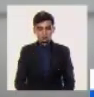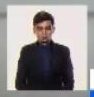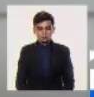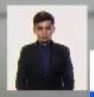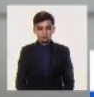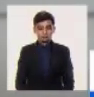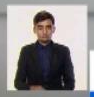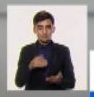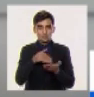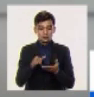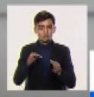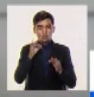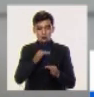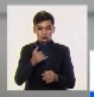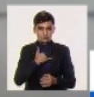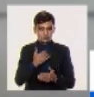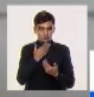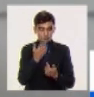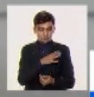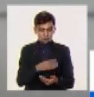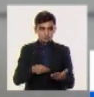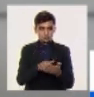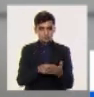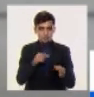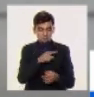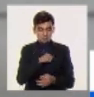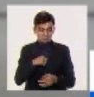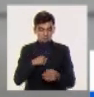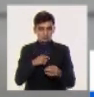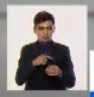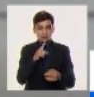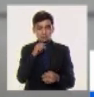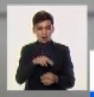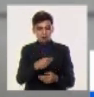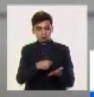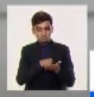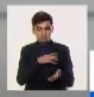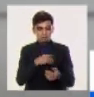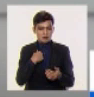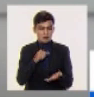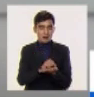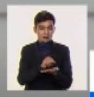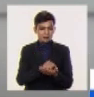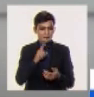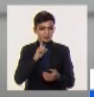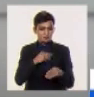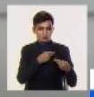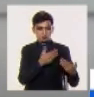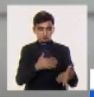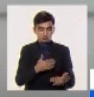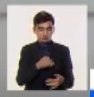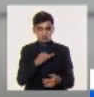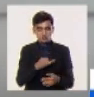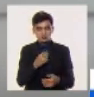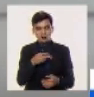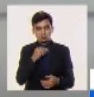Оснований для отказа у нас не было. Оплату они произвели, зал приняли по акту прямопередачи и сдали